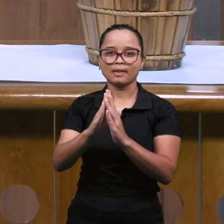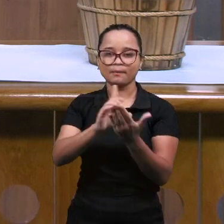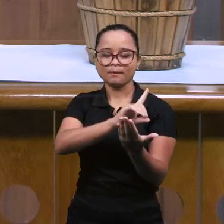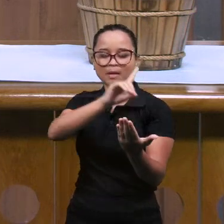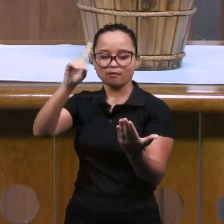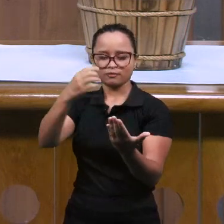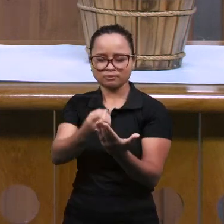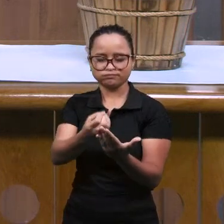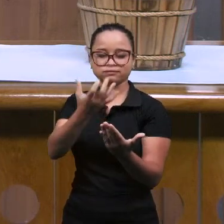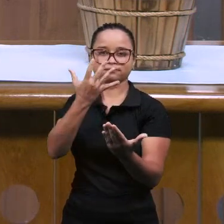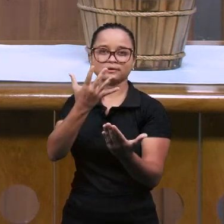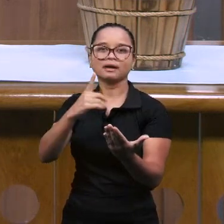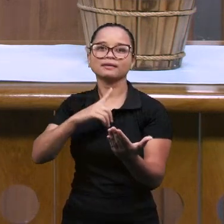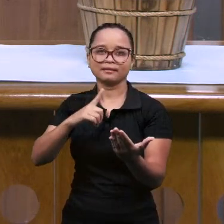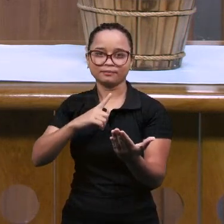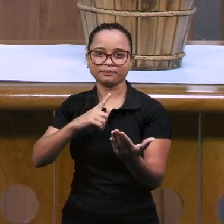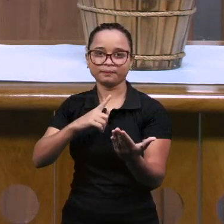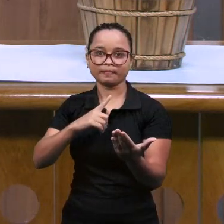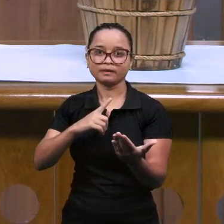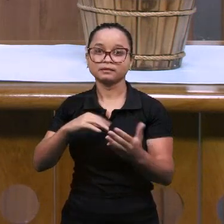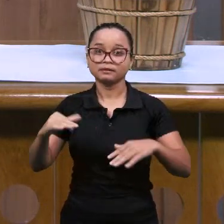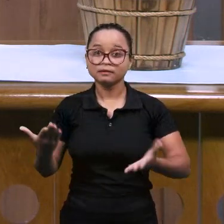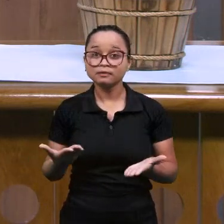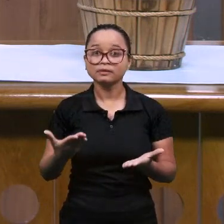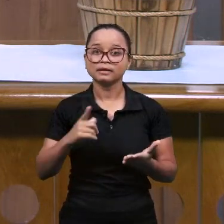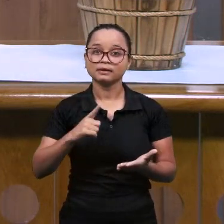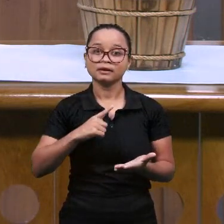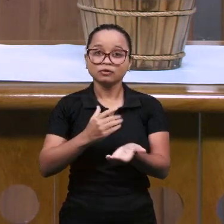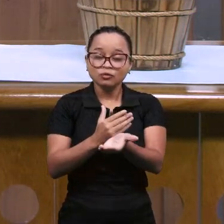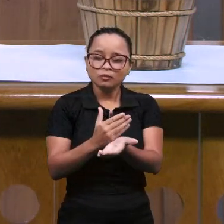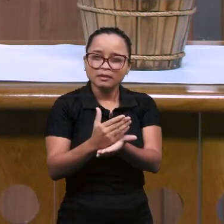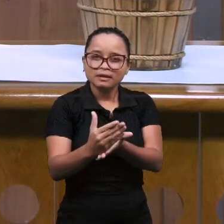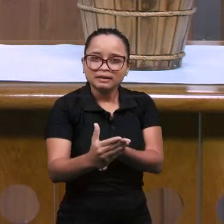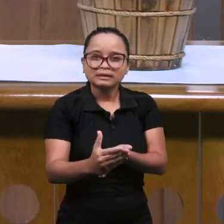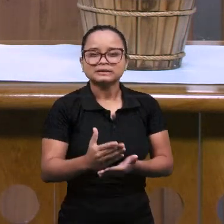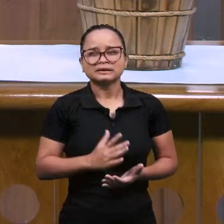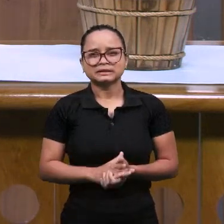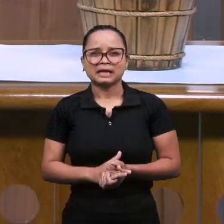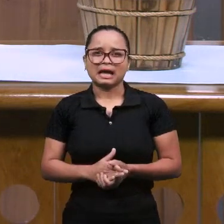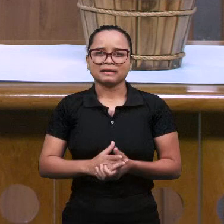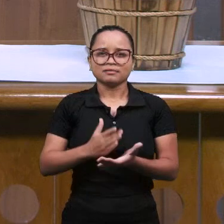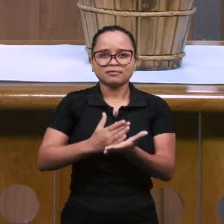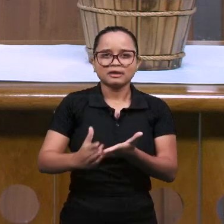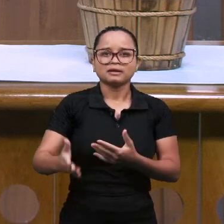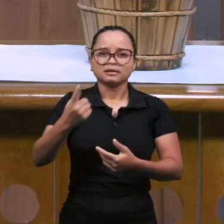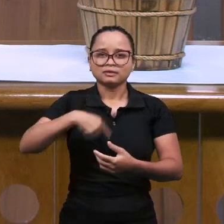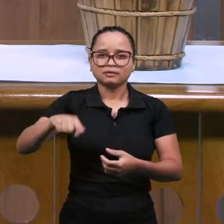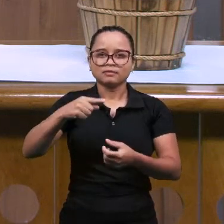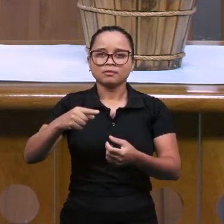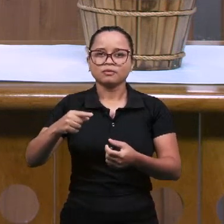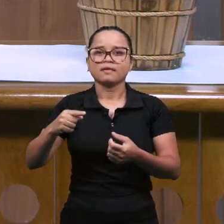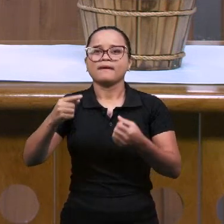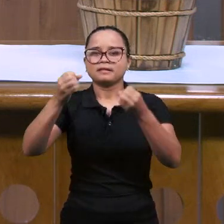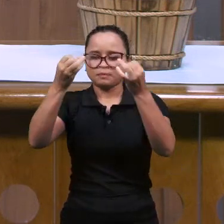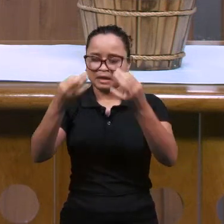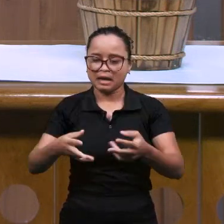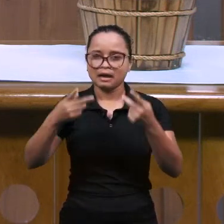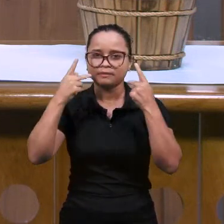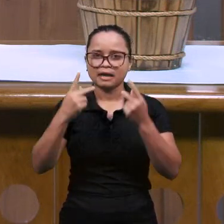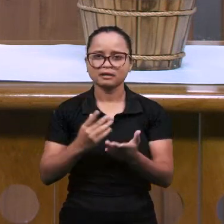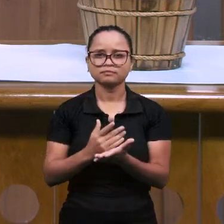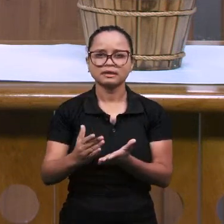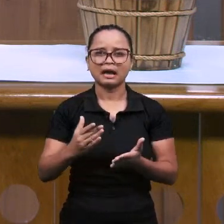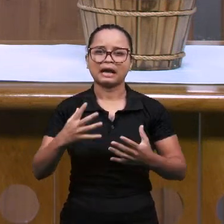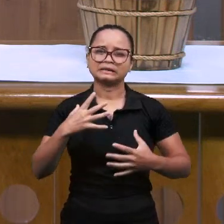partie d'introduction que nous faisons aujourd'hui, des fois, on commode à un ou l'autre, mais ceux qui sont incommodés, ils ne vont